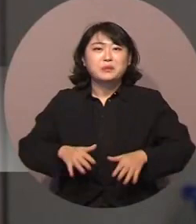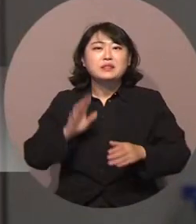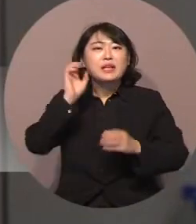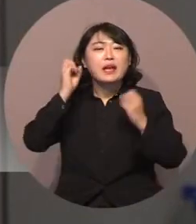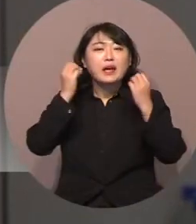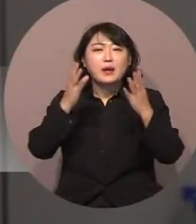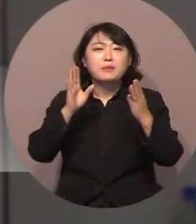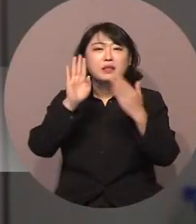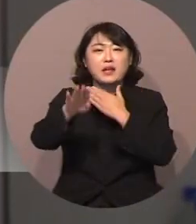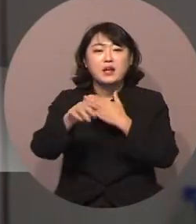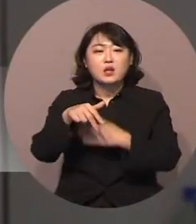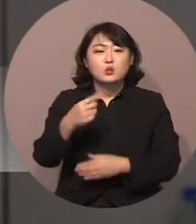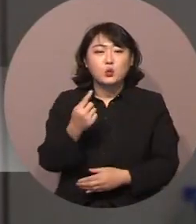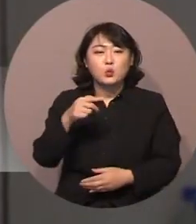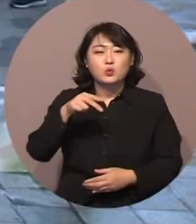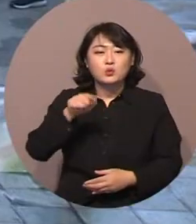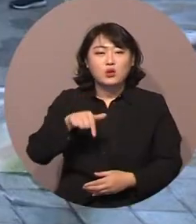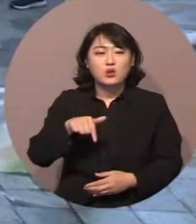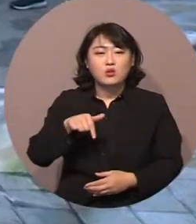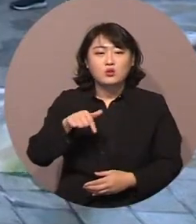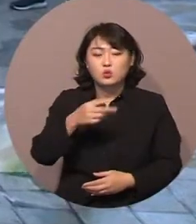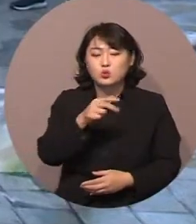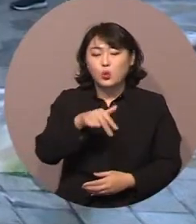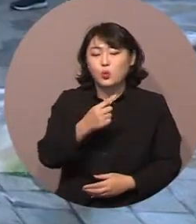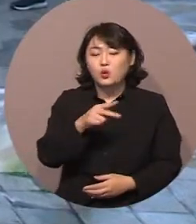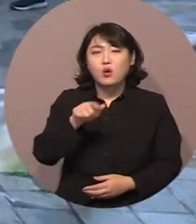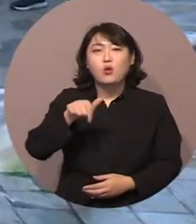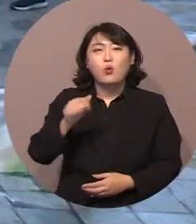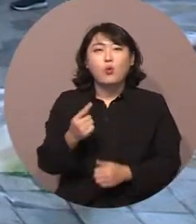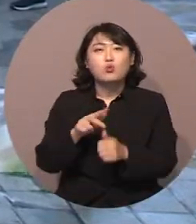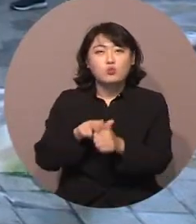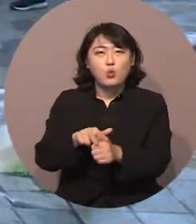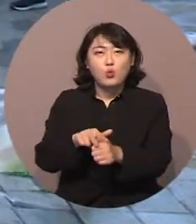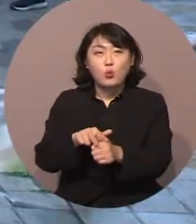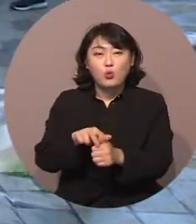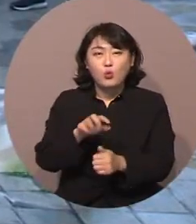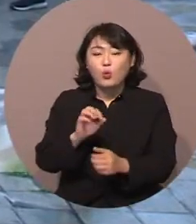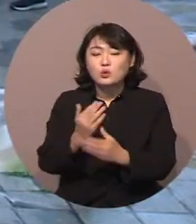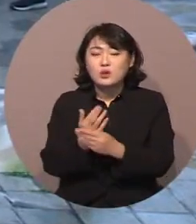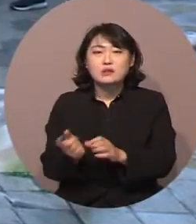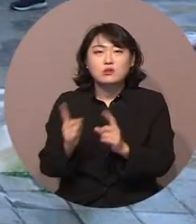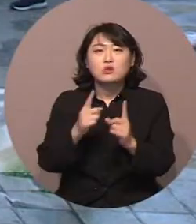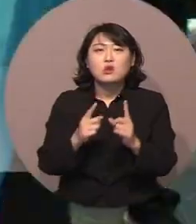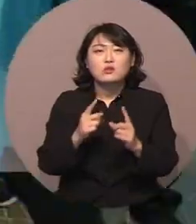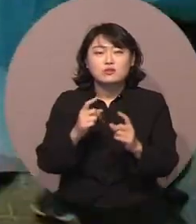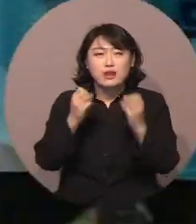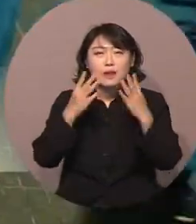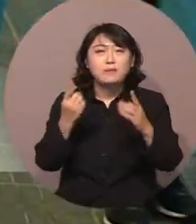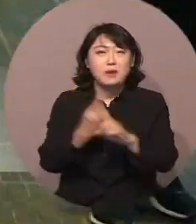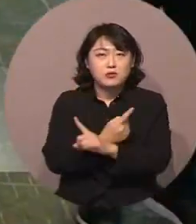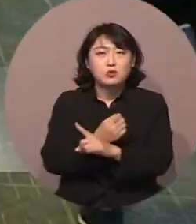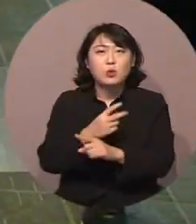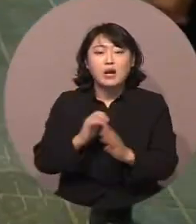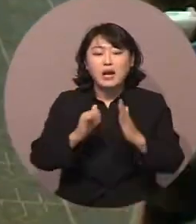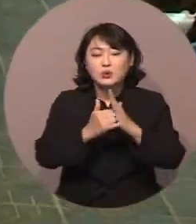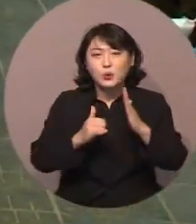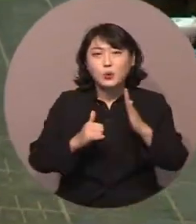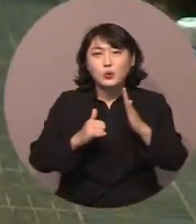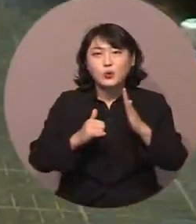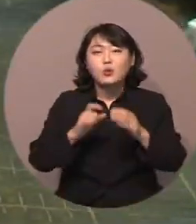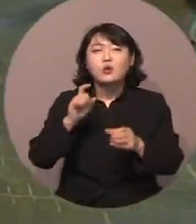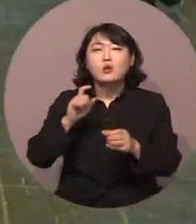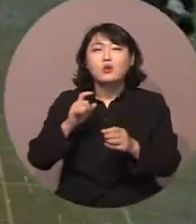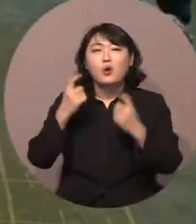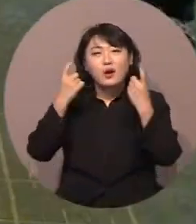미래 조덕호 후보는 온천 산업을 살리기 위해 시설을 현대화하고 가족 효용 관광특구 지정 추진